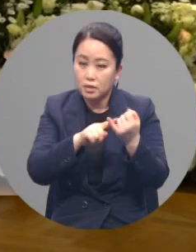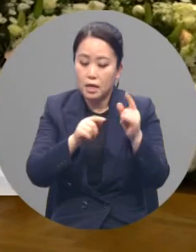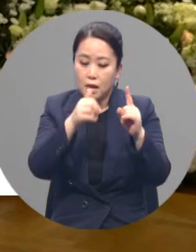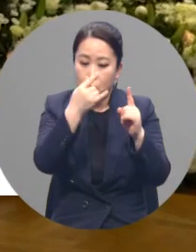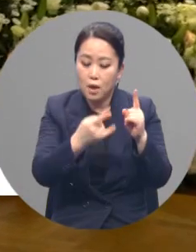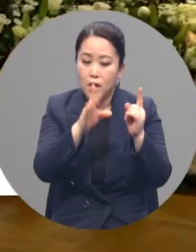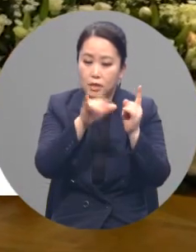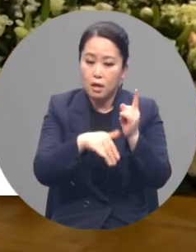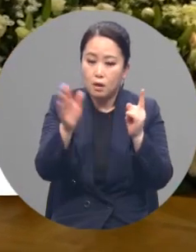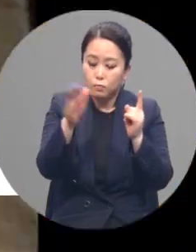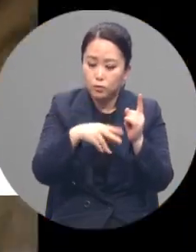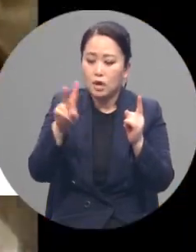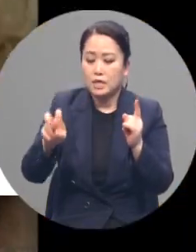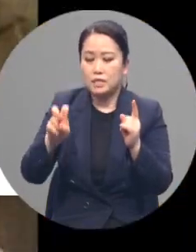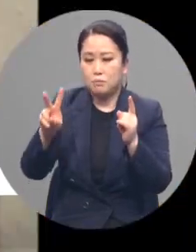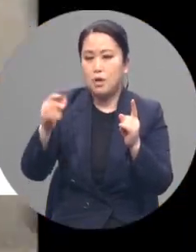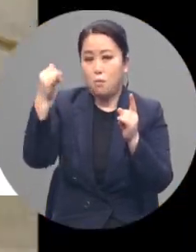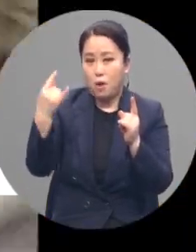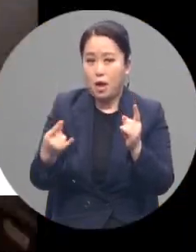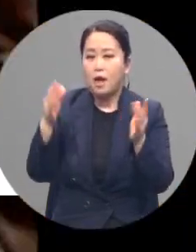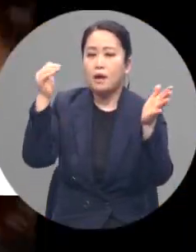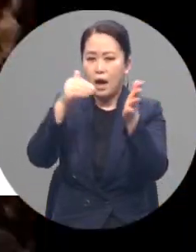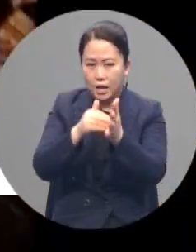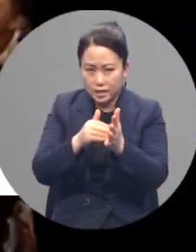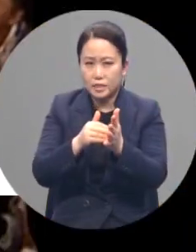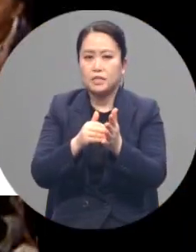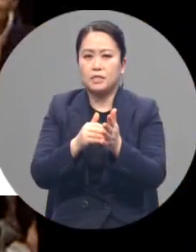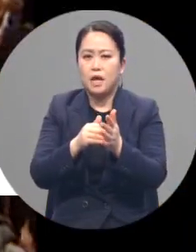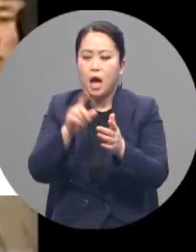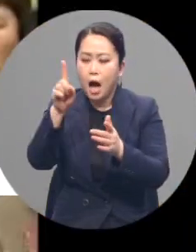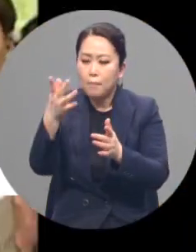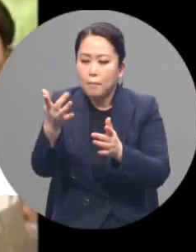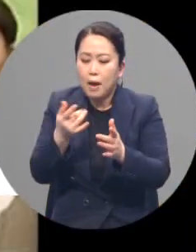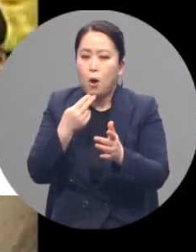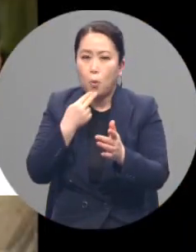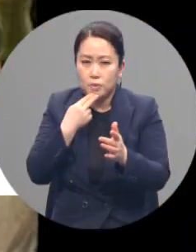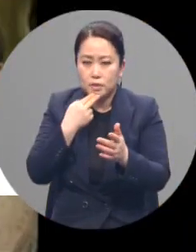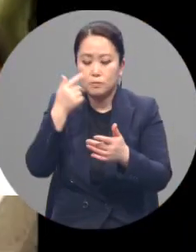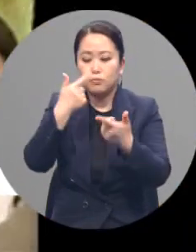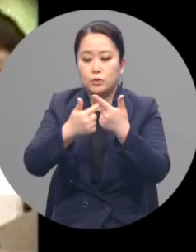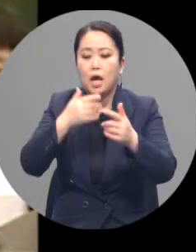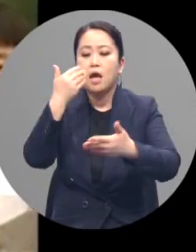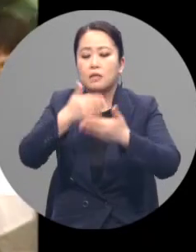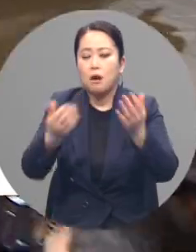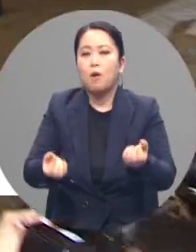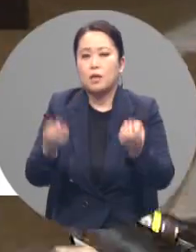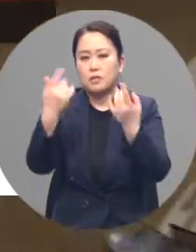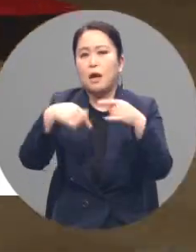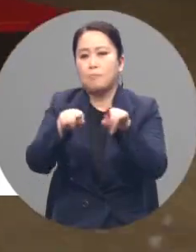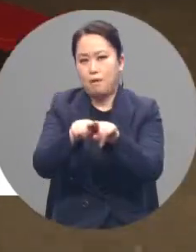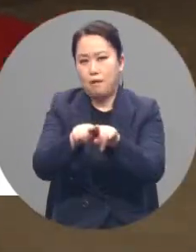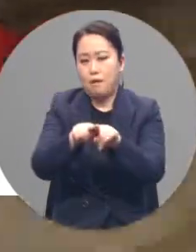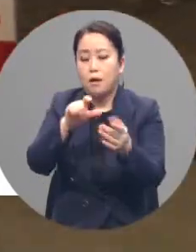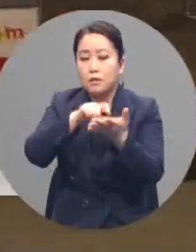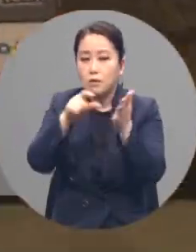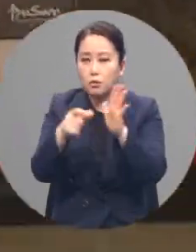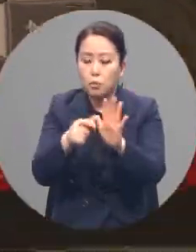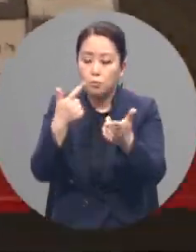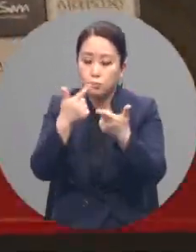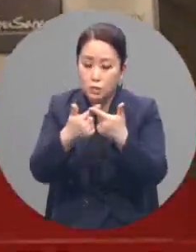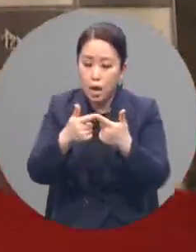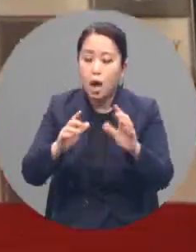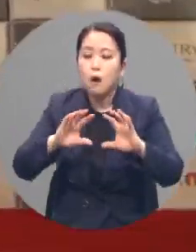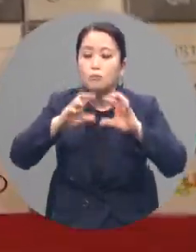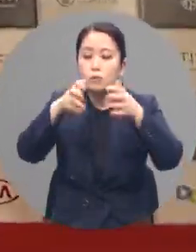마친 22회까지 해마다 한 번도 빠지지 않고 영화제와 함께할 정도로 누구보다 부산국제영화제를